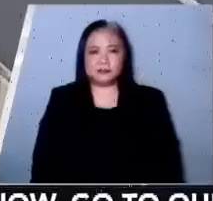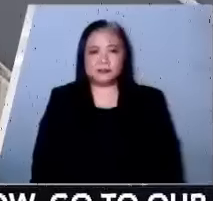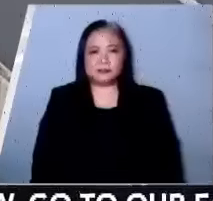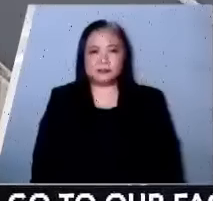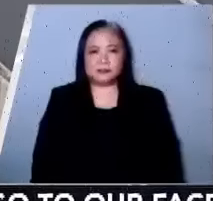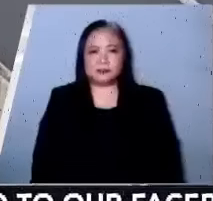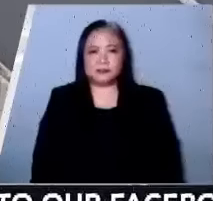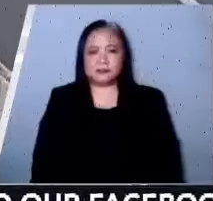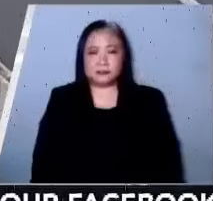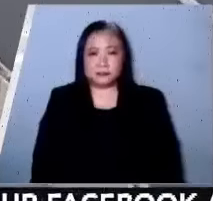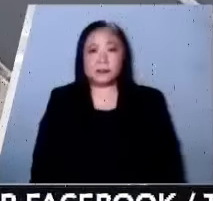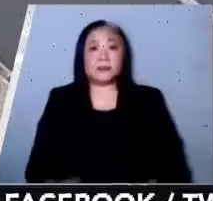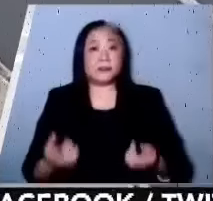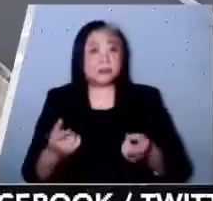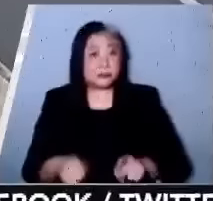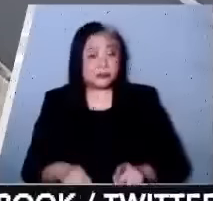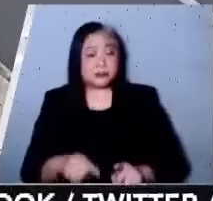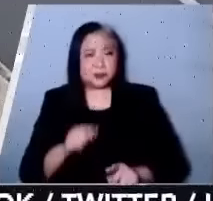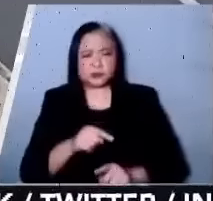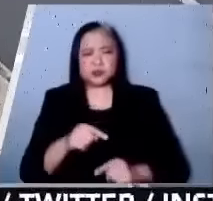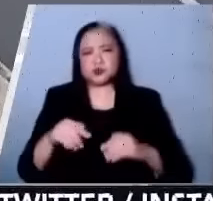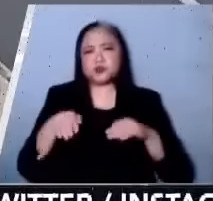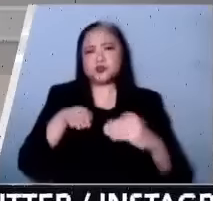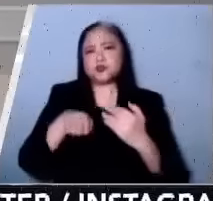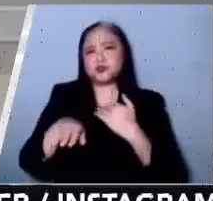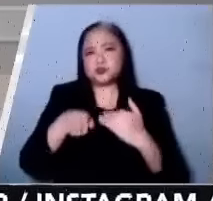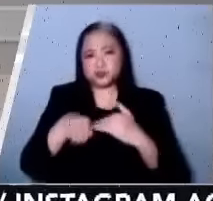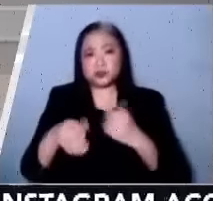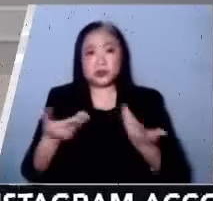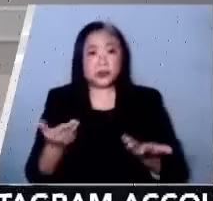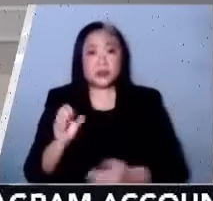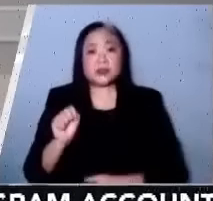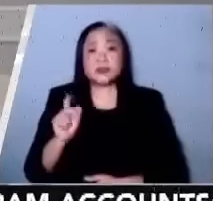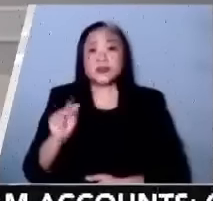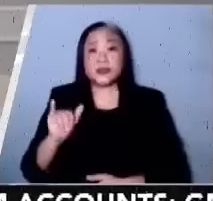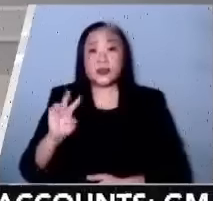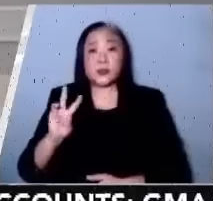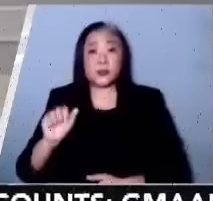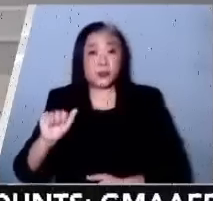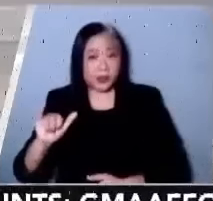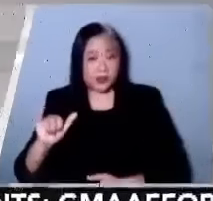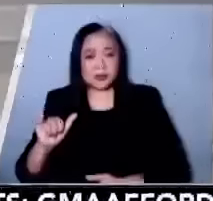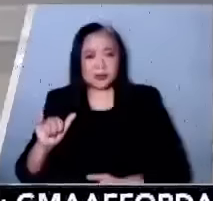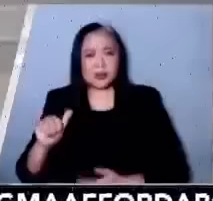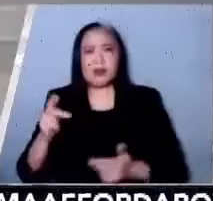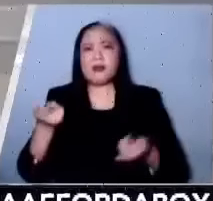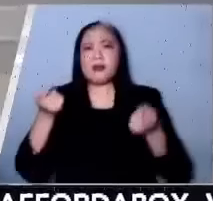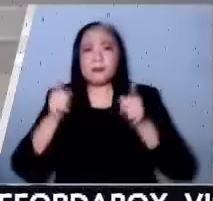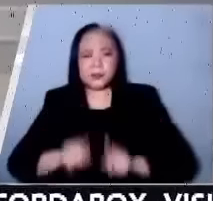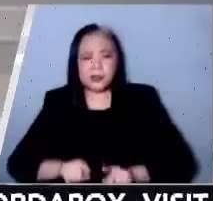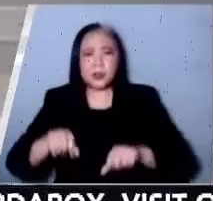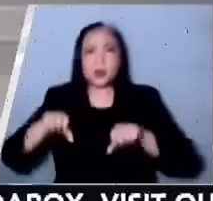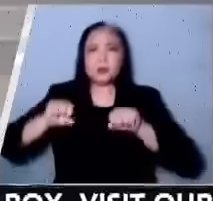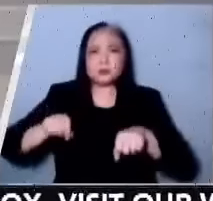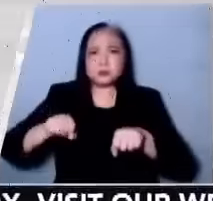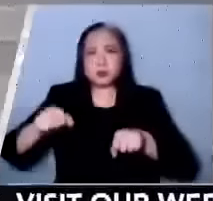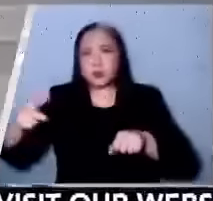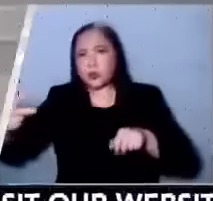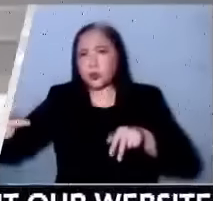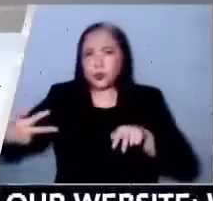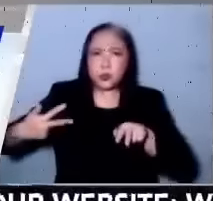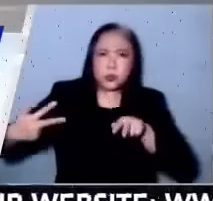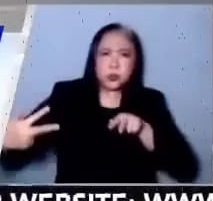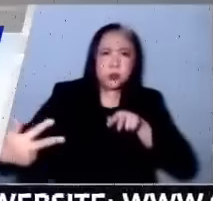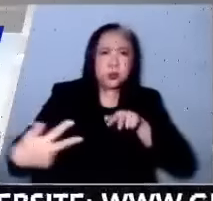Normal ang takbo ng mga sasakyan sa bahaging yan ng Skyway Stage 3 nang mag-counterflow at masalpok ng isang motorsiklo